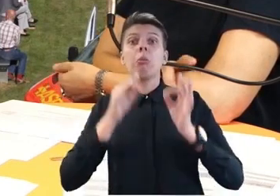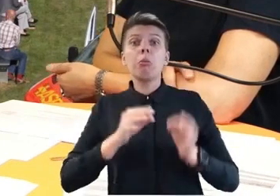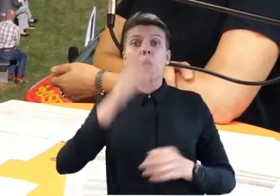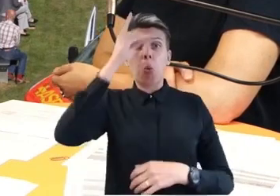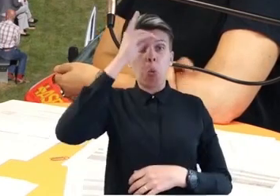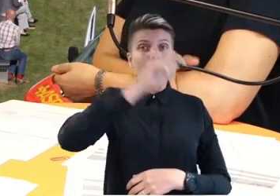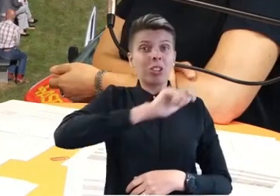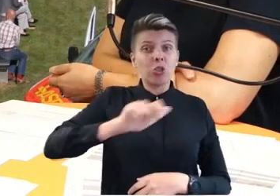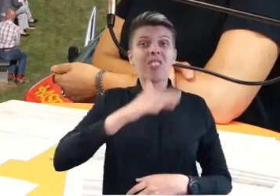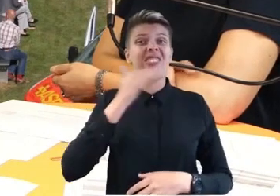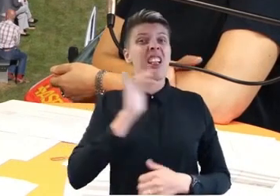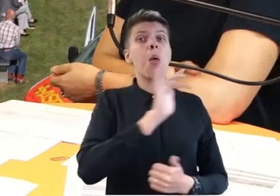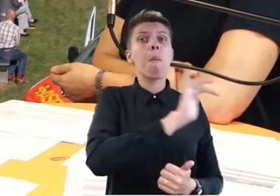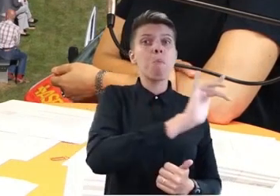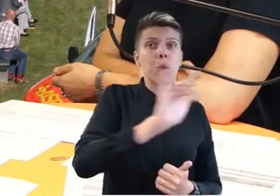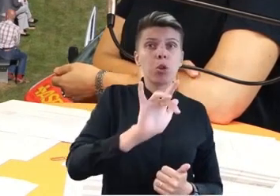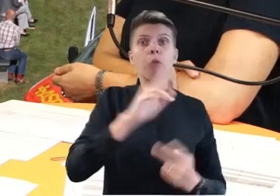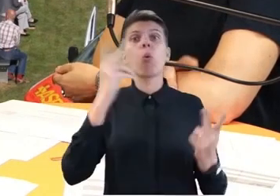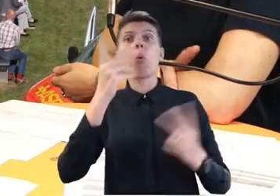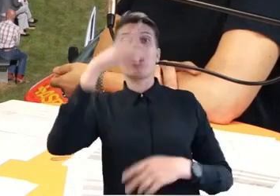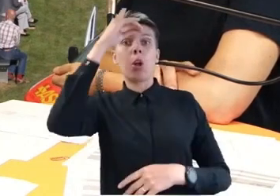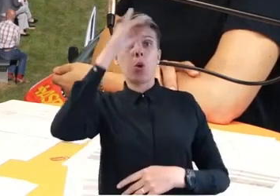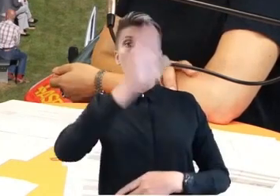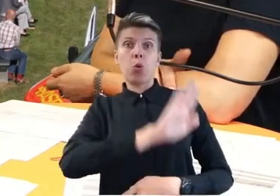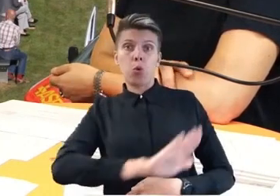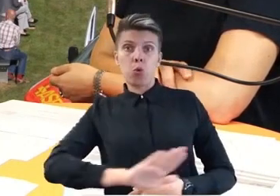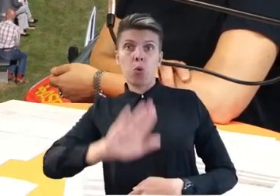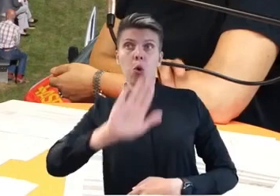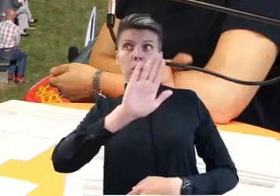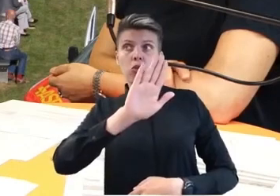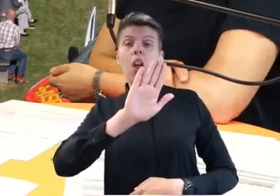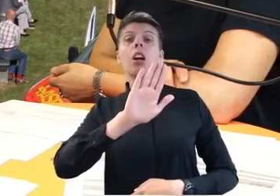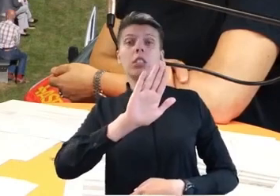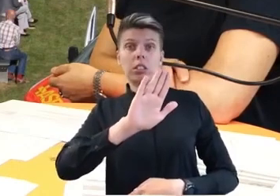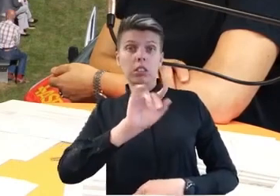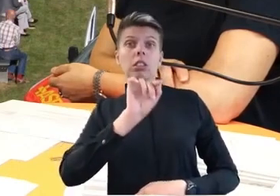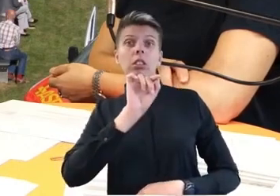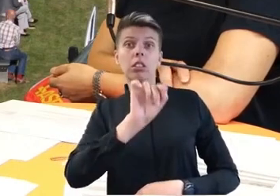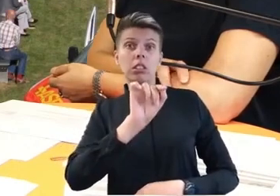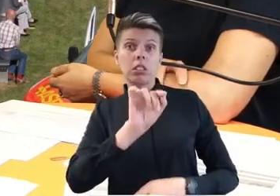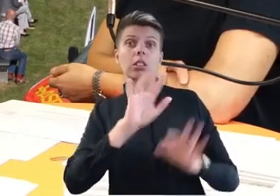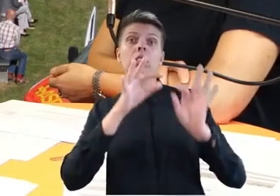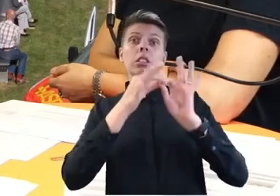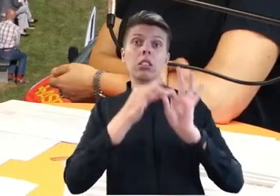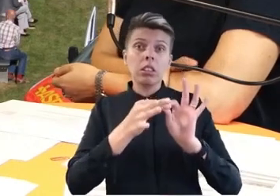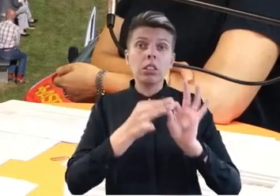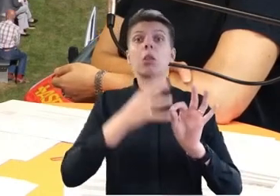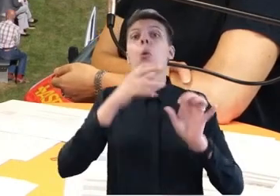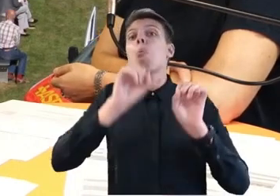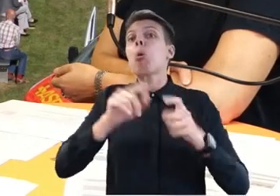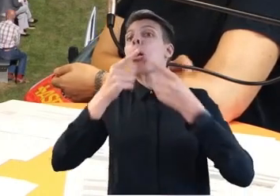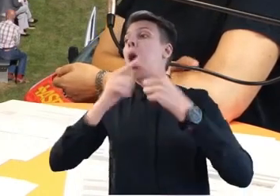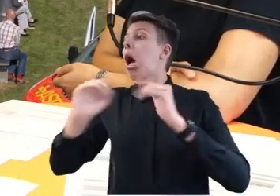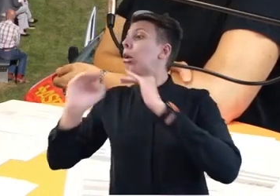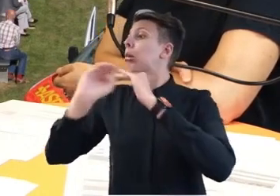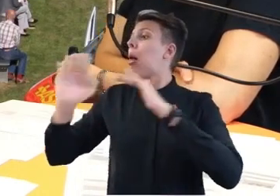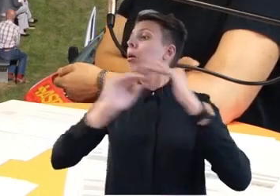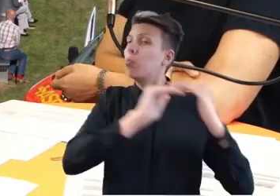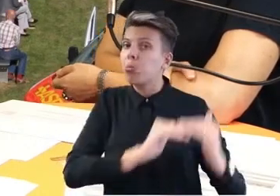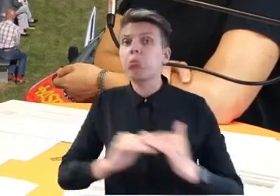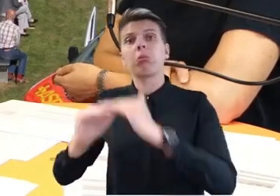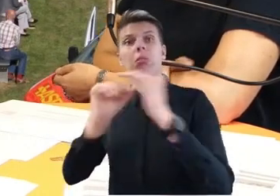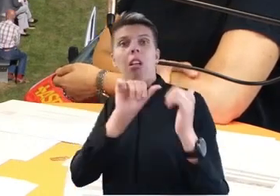beispielsweise deutschland im bereich der internationalen katastrophenhilfe seinen beitrag leisten könnte hier